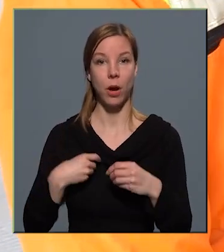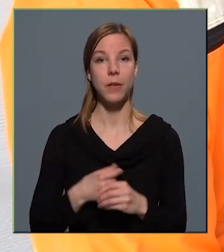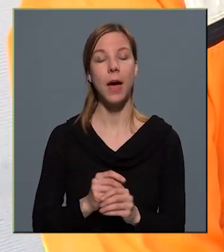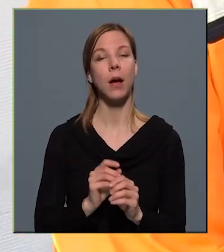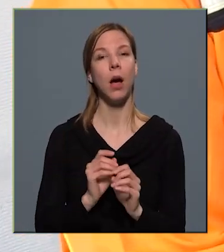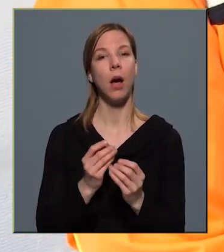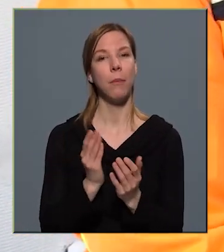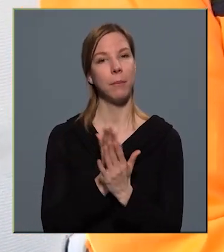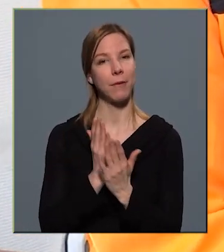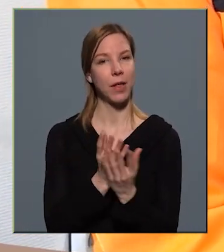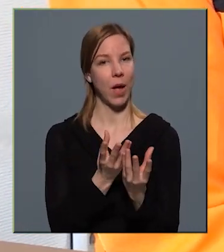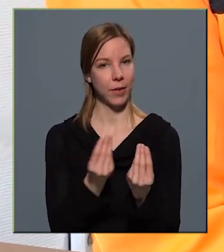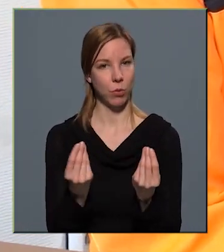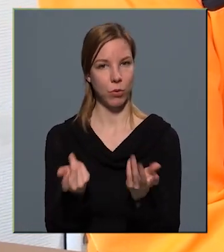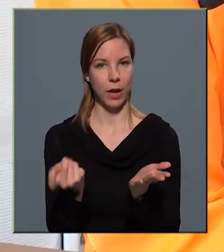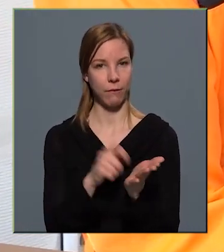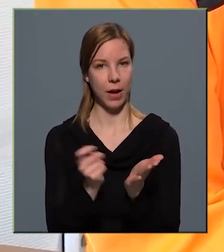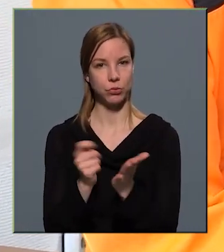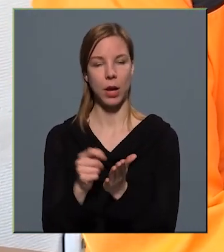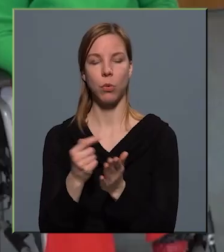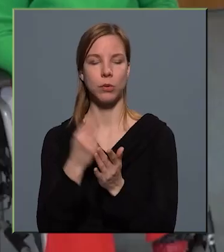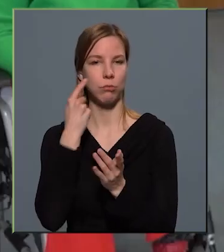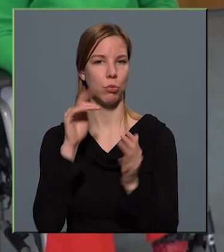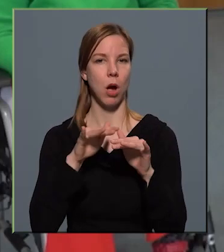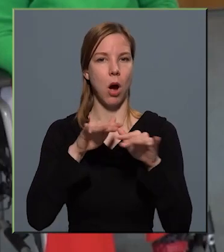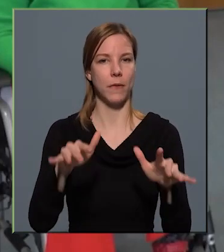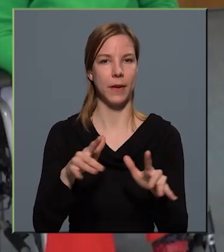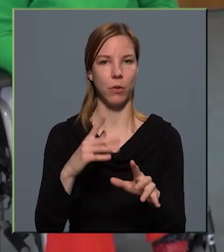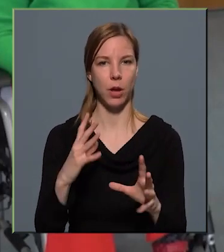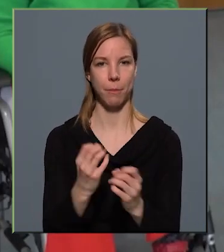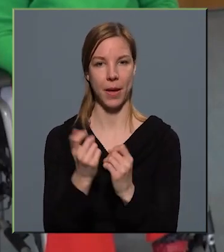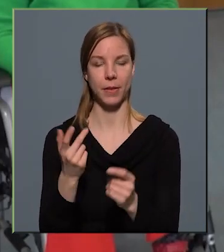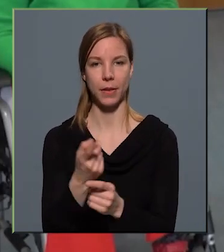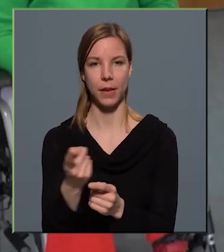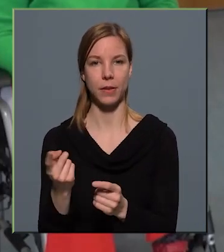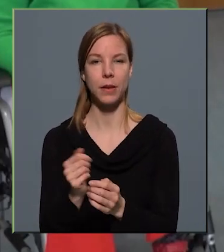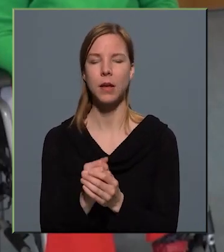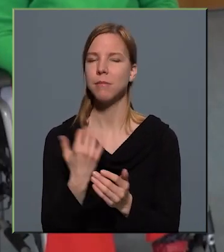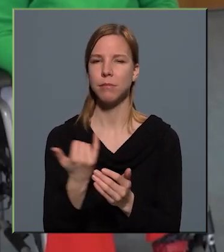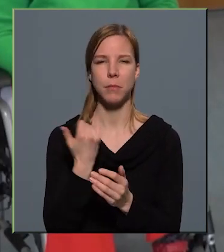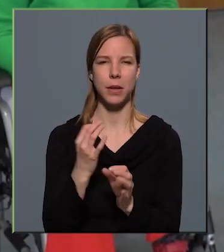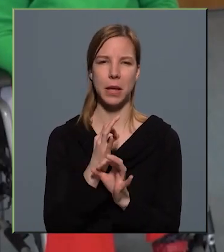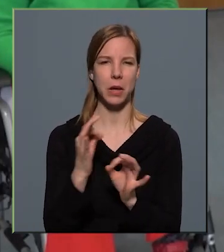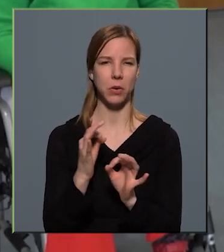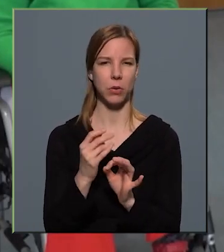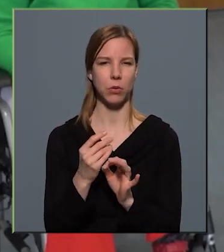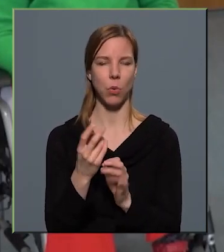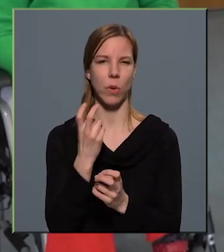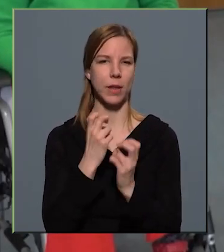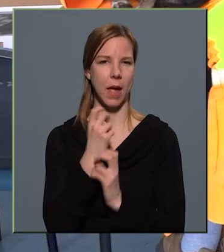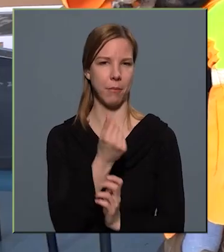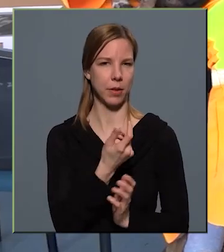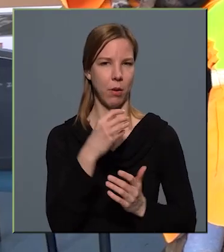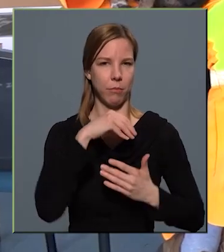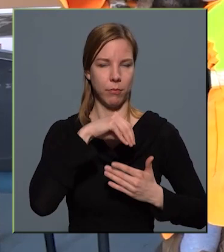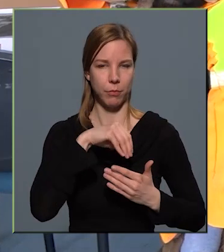tud minél hatékonyabb lenni a mentés. A mentésben mindig minden fillér jól jön, és ez ennek is nagyon jó hely lesz,